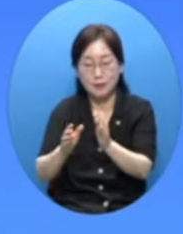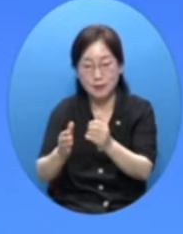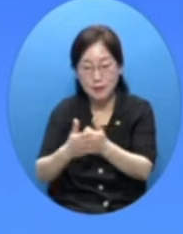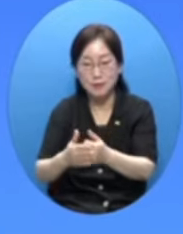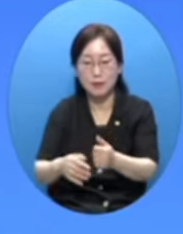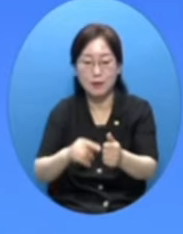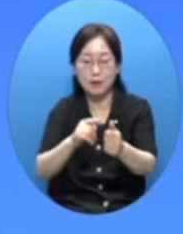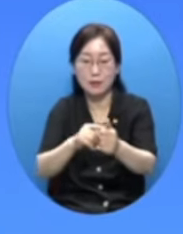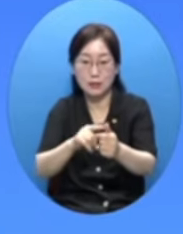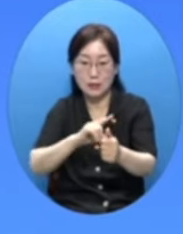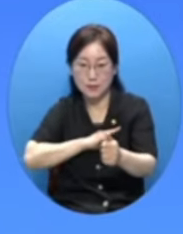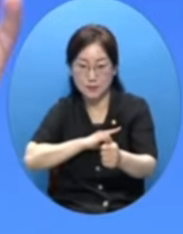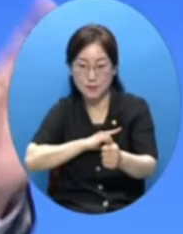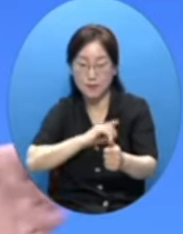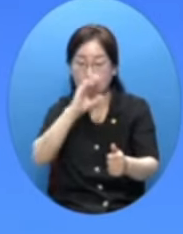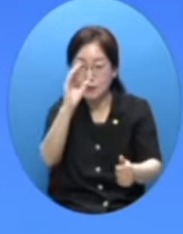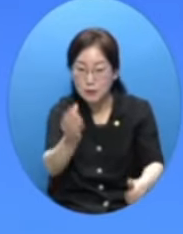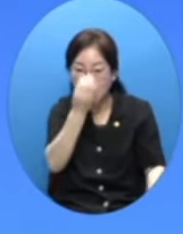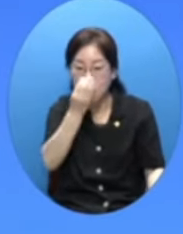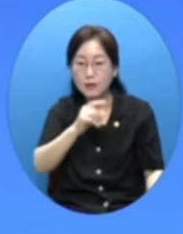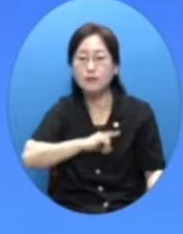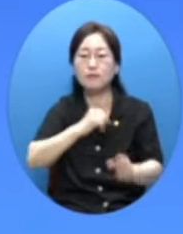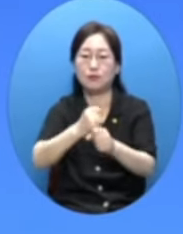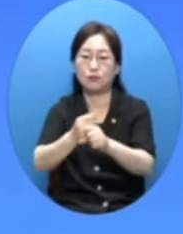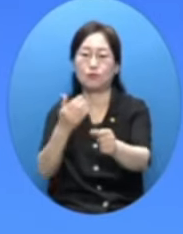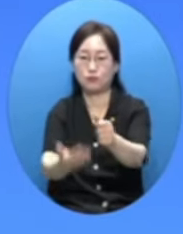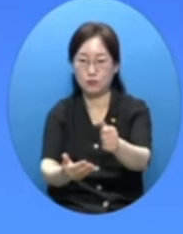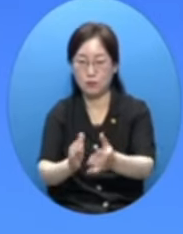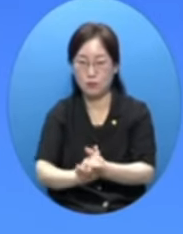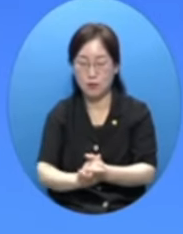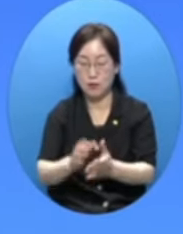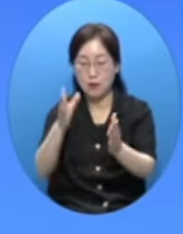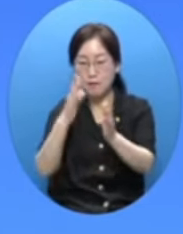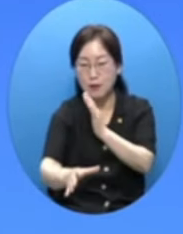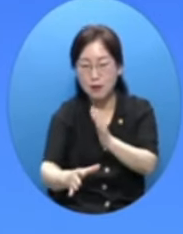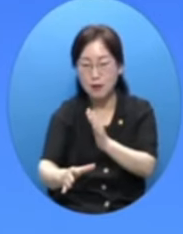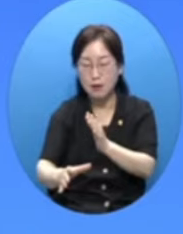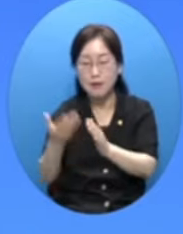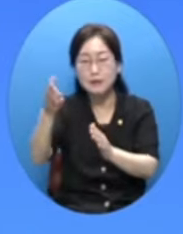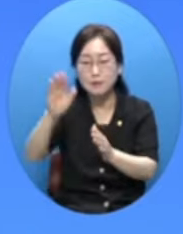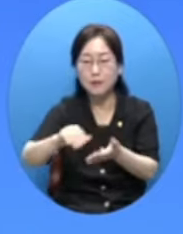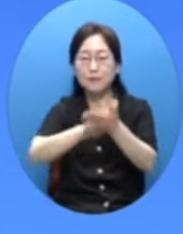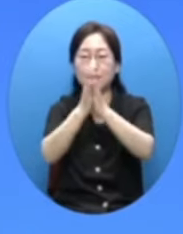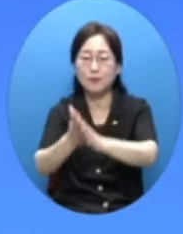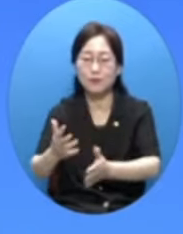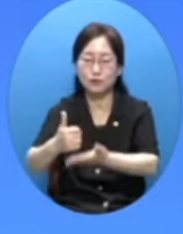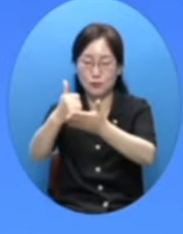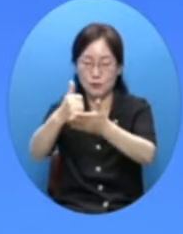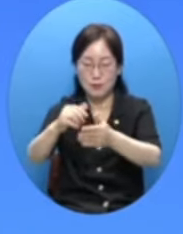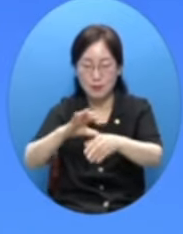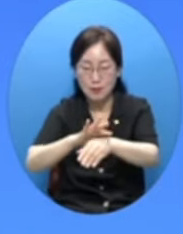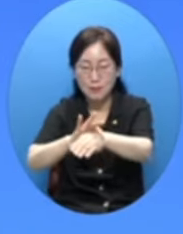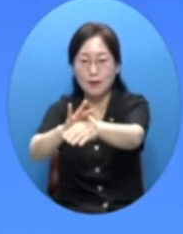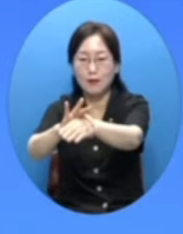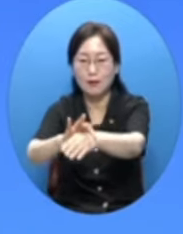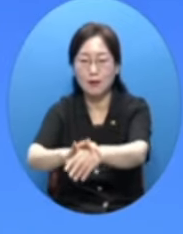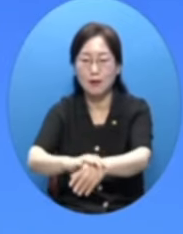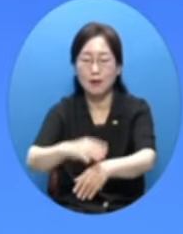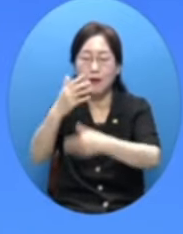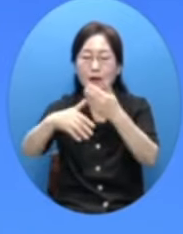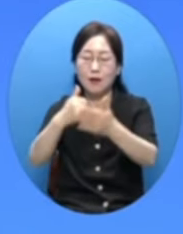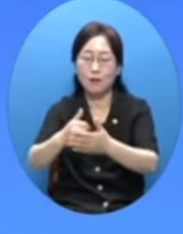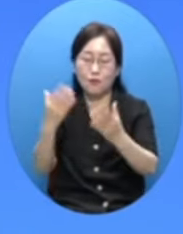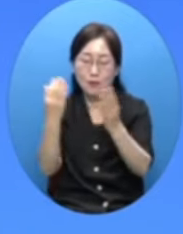이름이 붙었습니다. 한때 방황했던 그가 주님의 손에 붙잡혀서 하나님 앞에 온전히 드려졌을 때